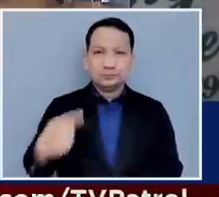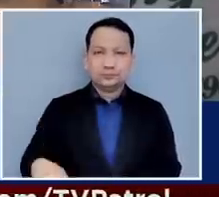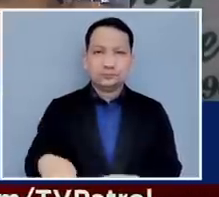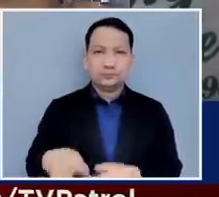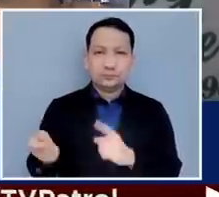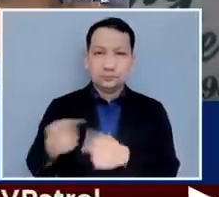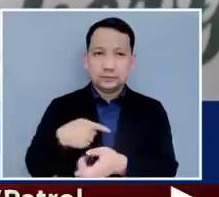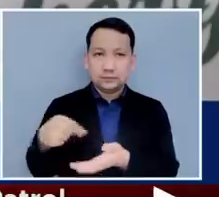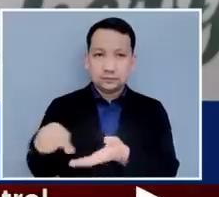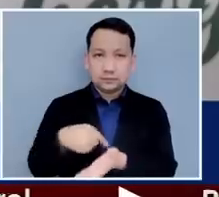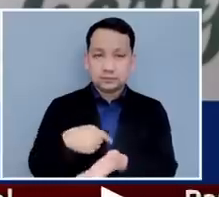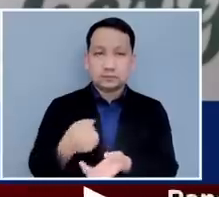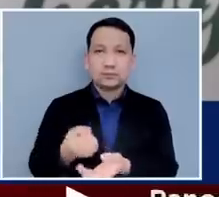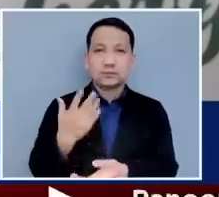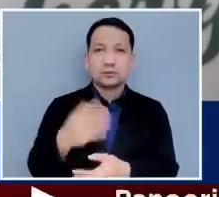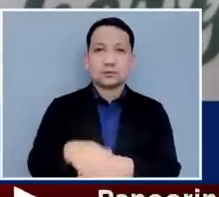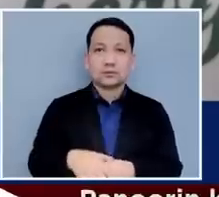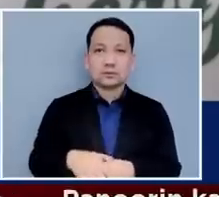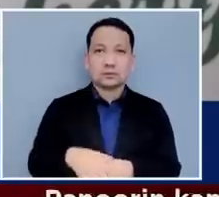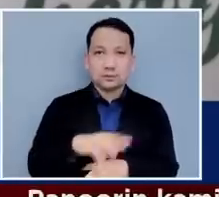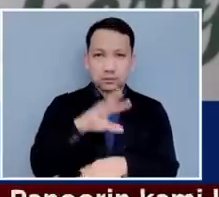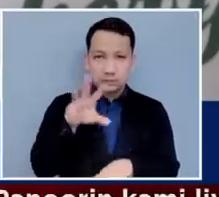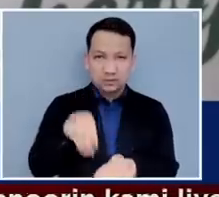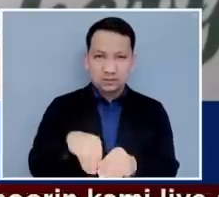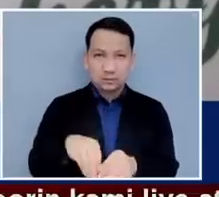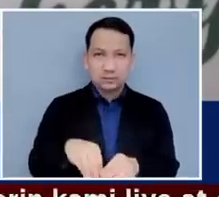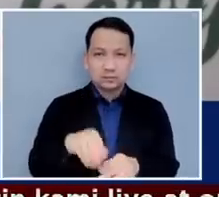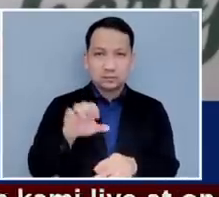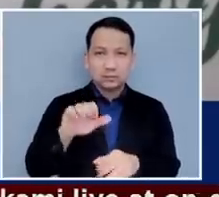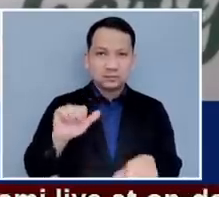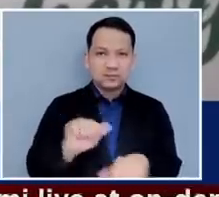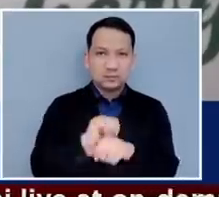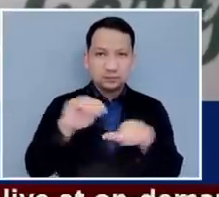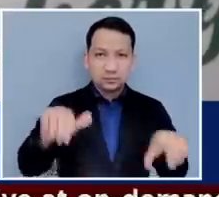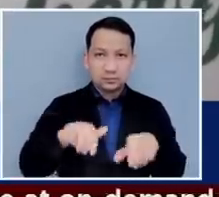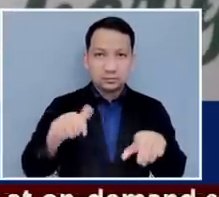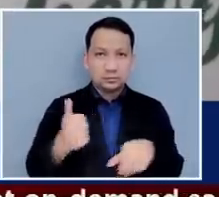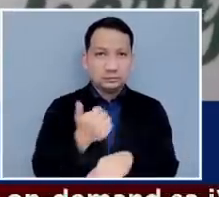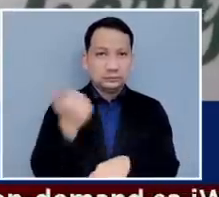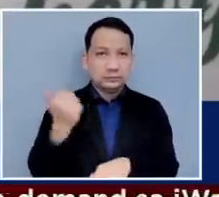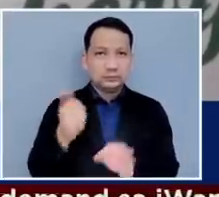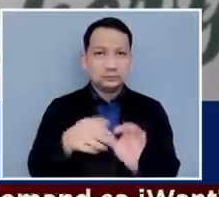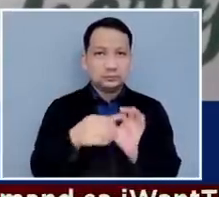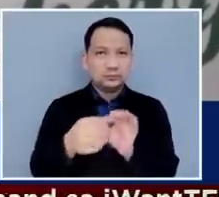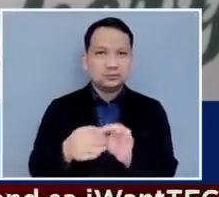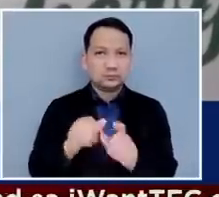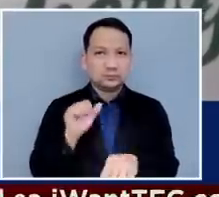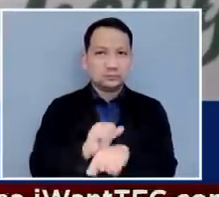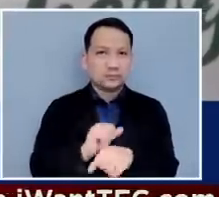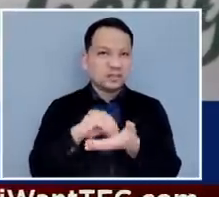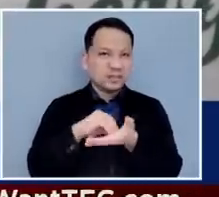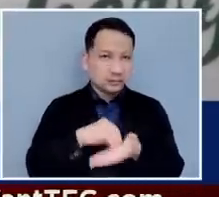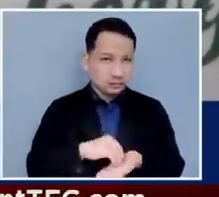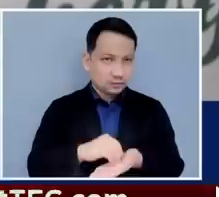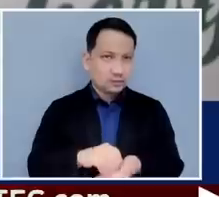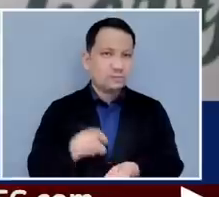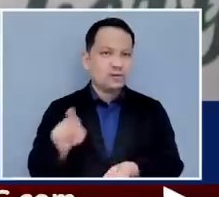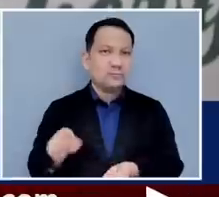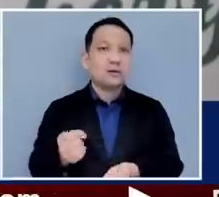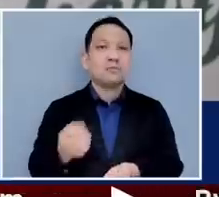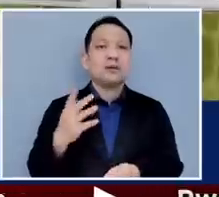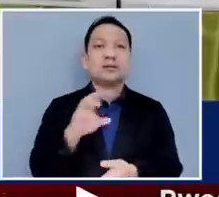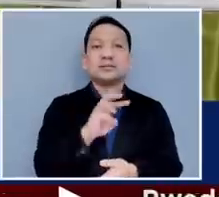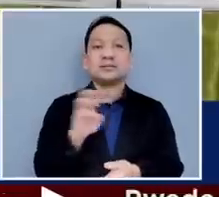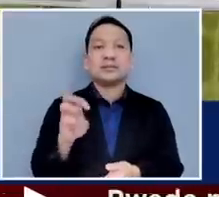ang mga ito. Bago pumasok ang mga e-workers sa ibang employer, may utang na kaagad sila na